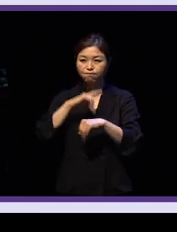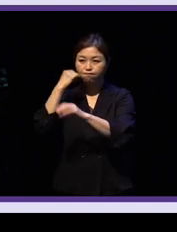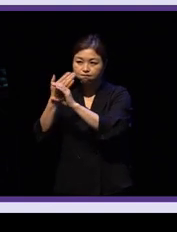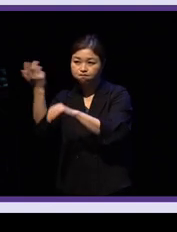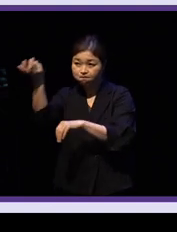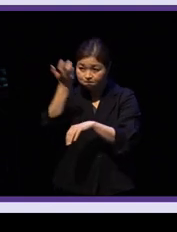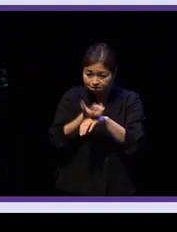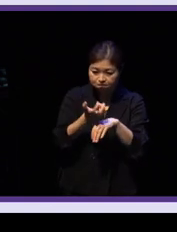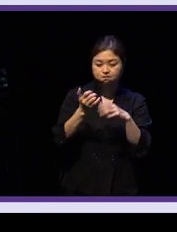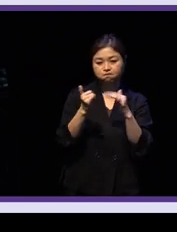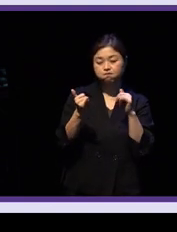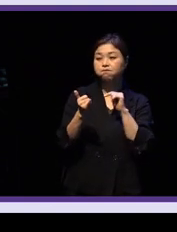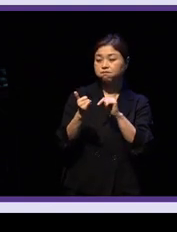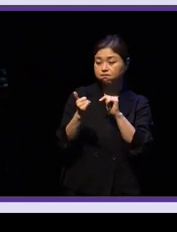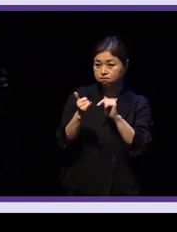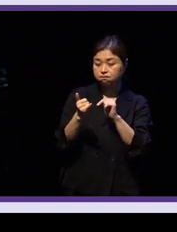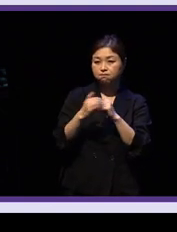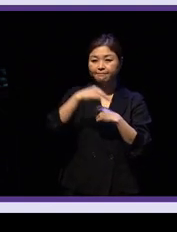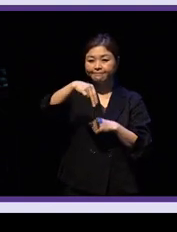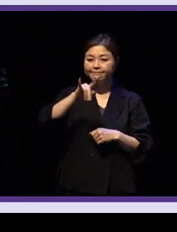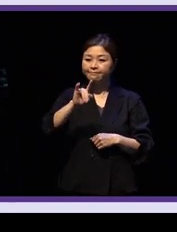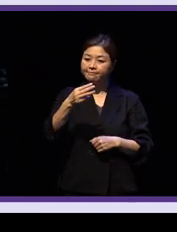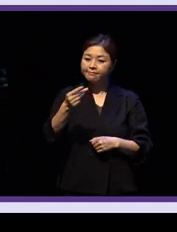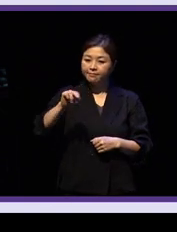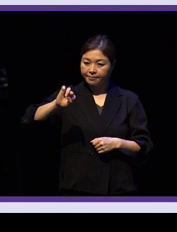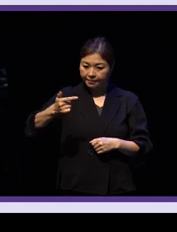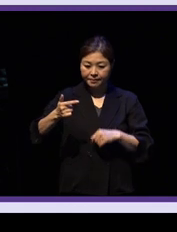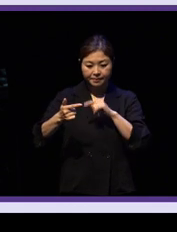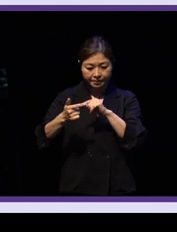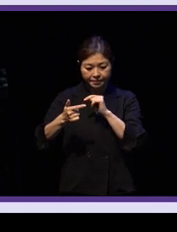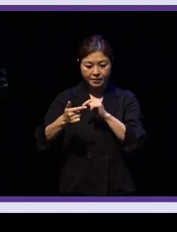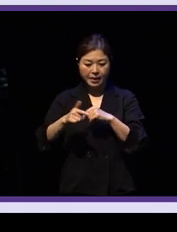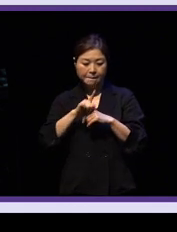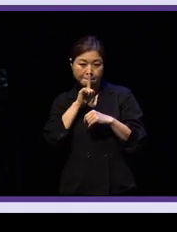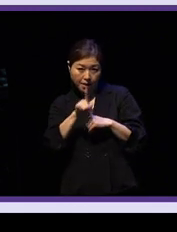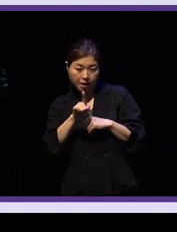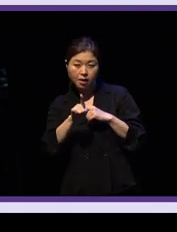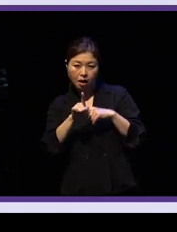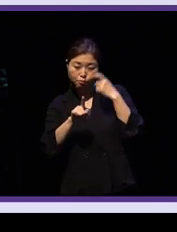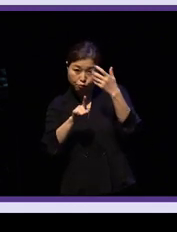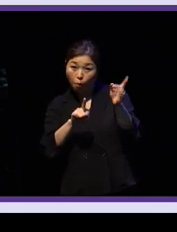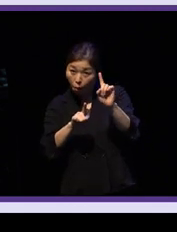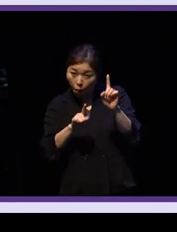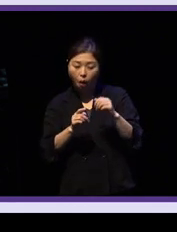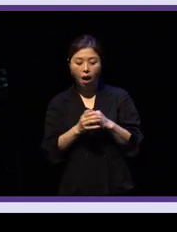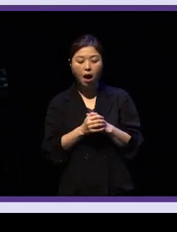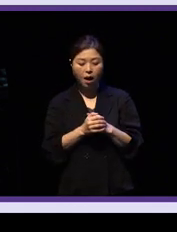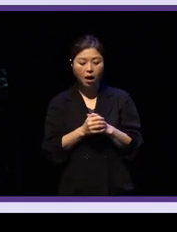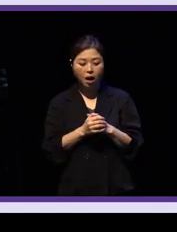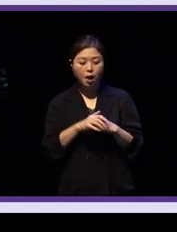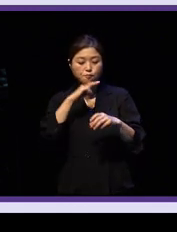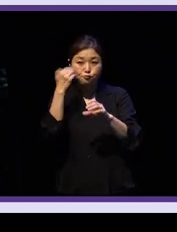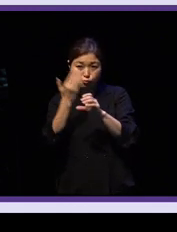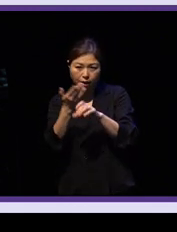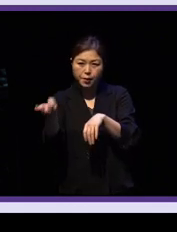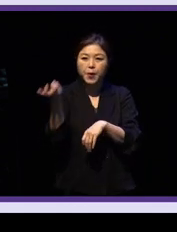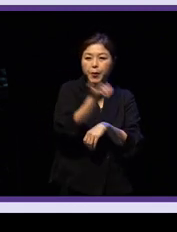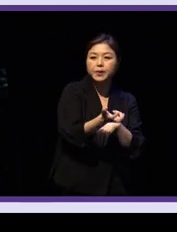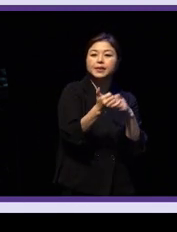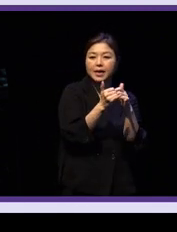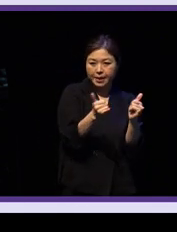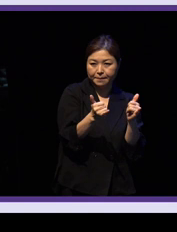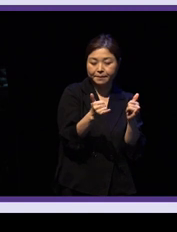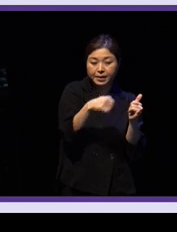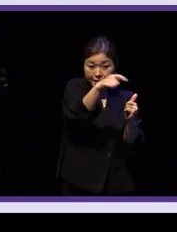하고 탈북민이라고 하기도 했는데 정식 표현이 뭐 통일반의 무려 문의해 본 결과 북한 이탈 주민시설이라고 합니다 북한 이탈주민이라고 합니다 그래서